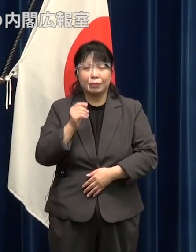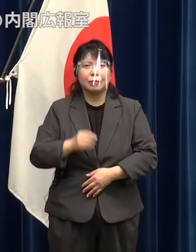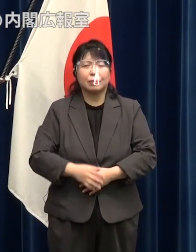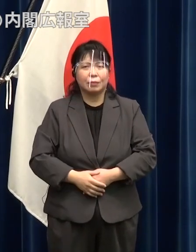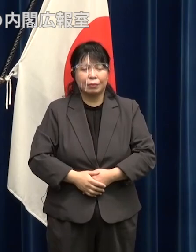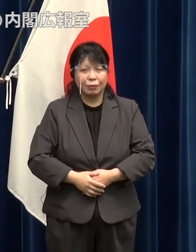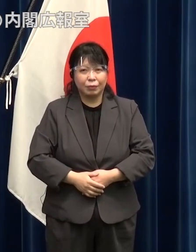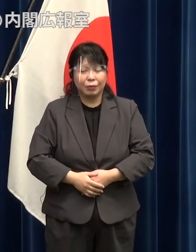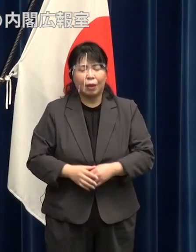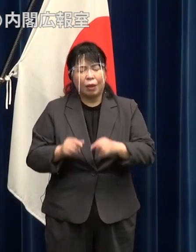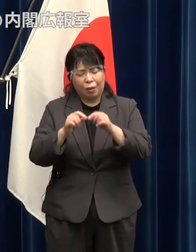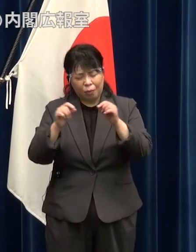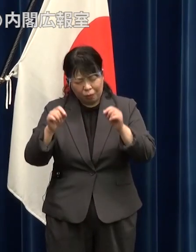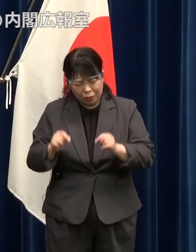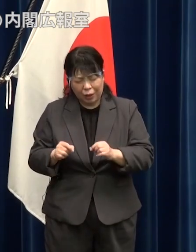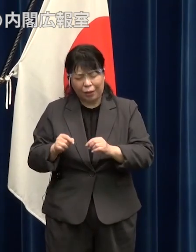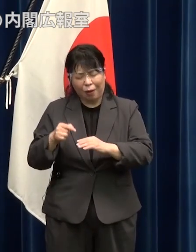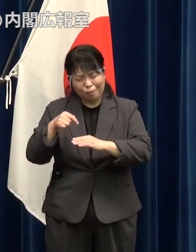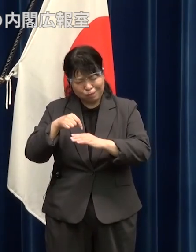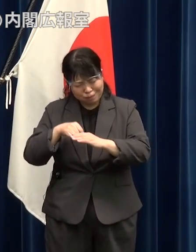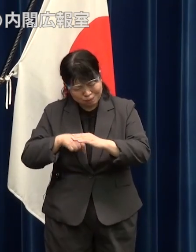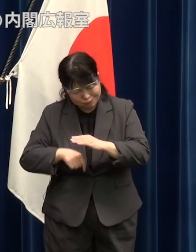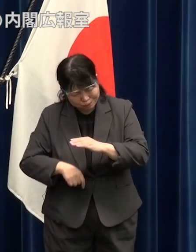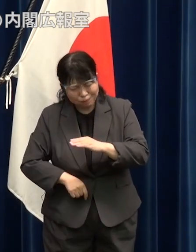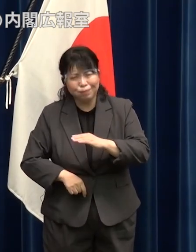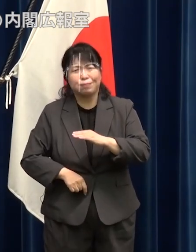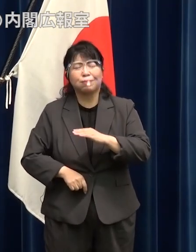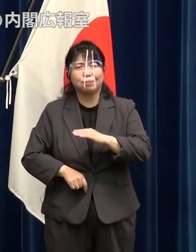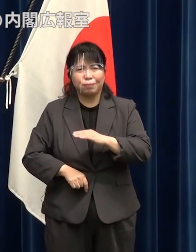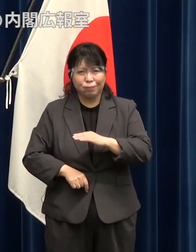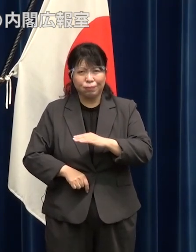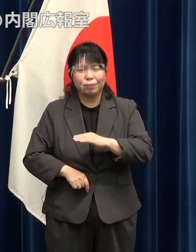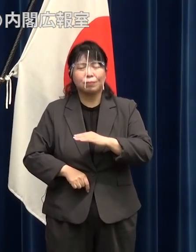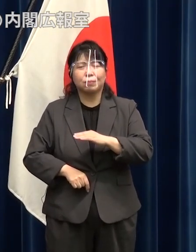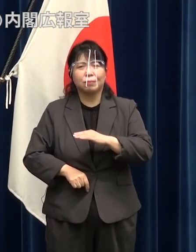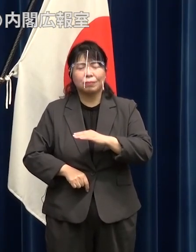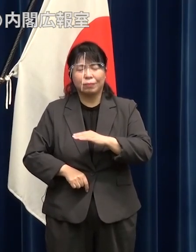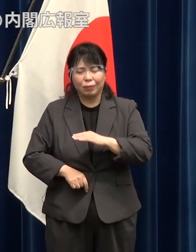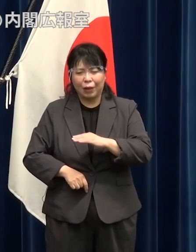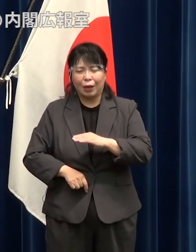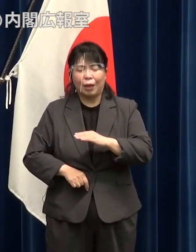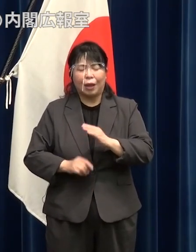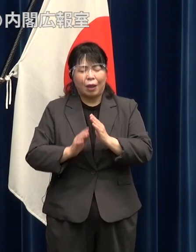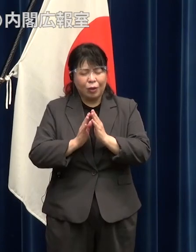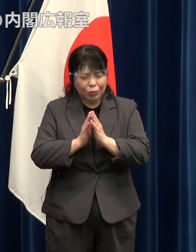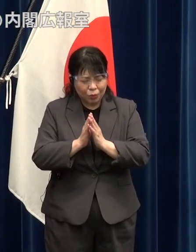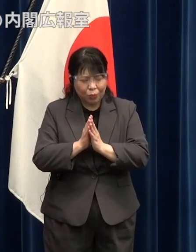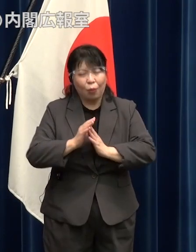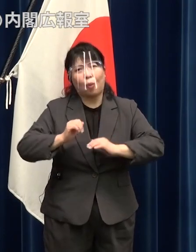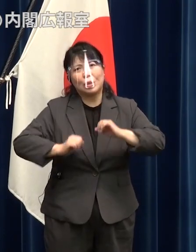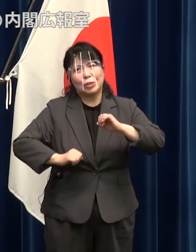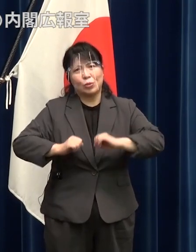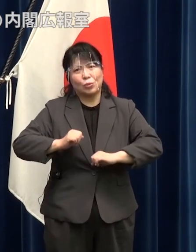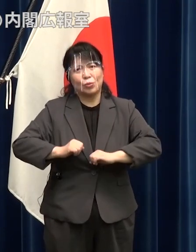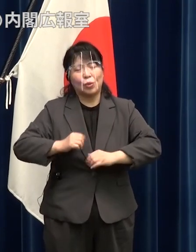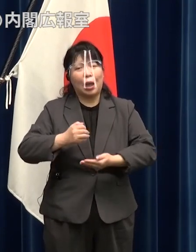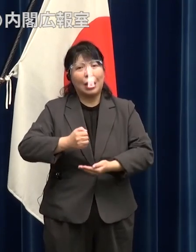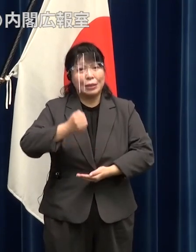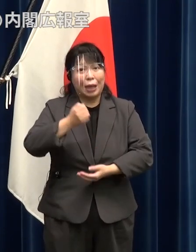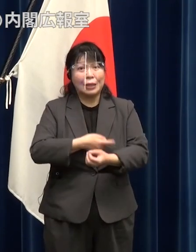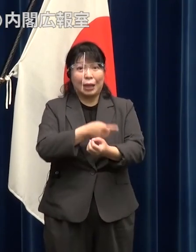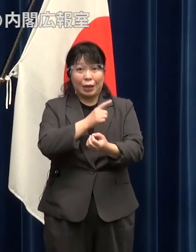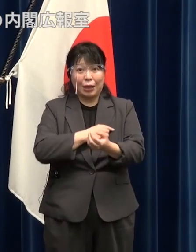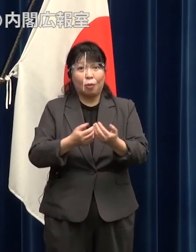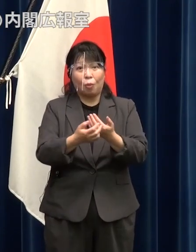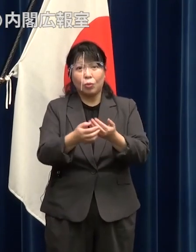を深く心に刻み、信教の自由や財産権などを保障する憲法